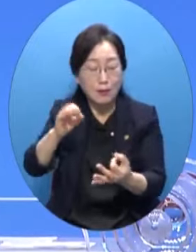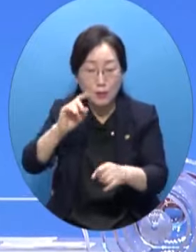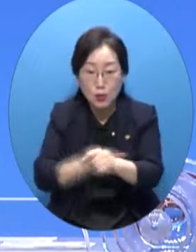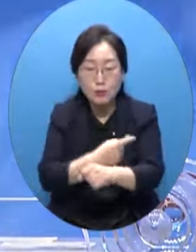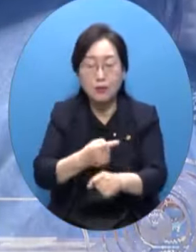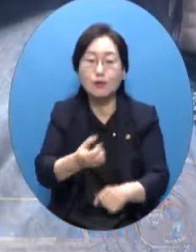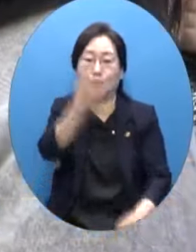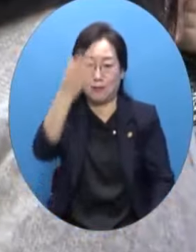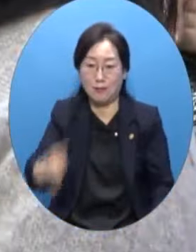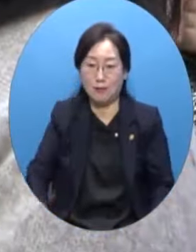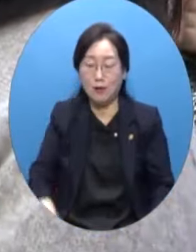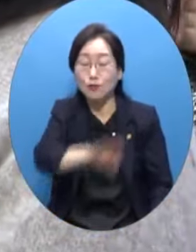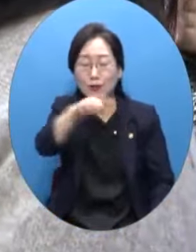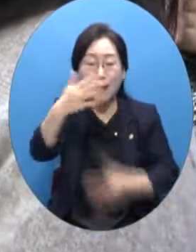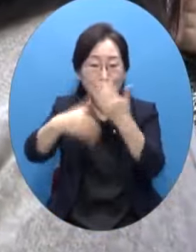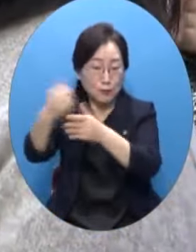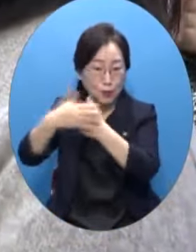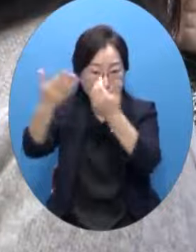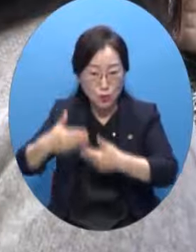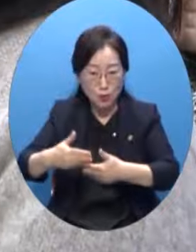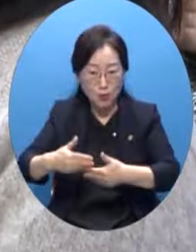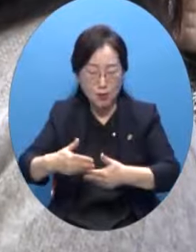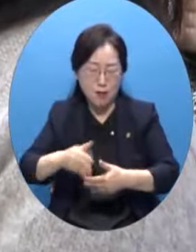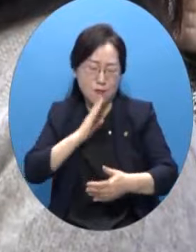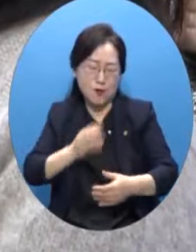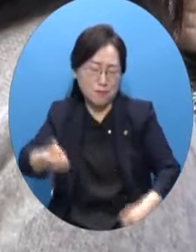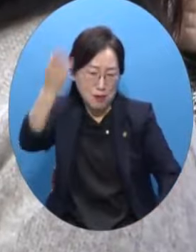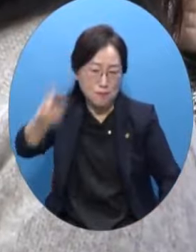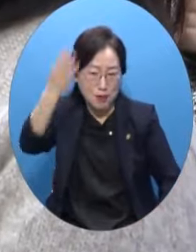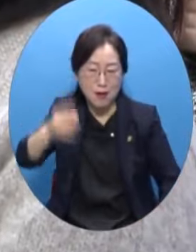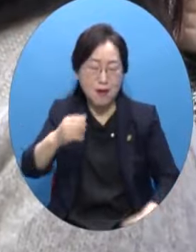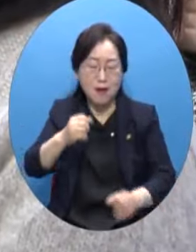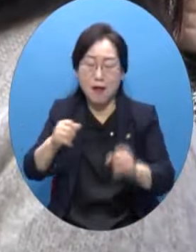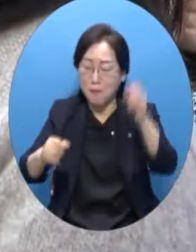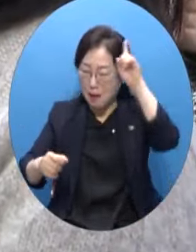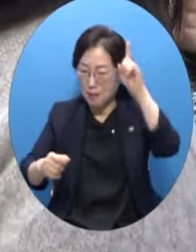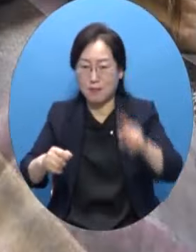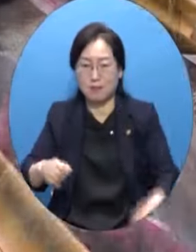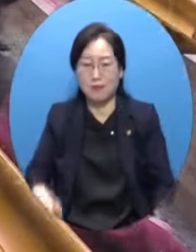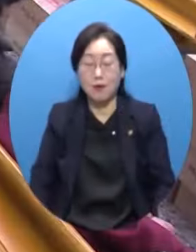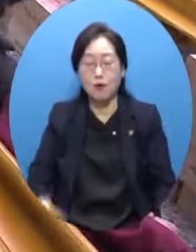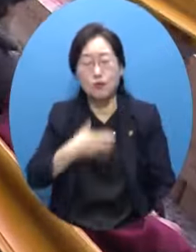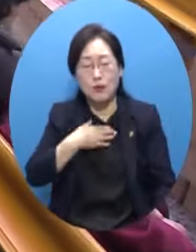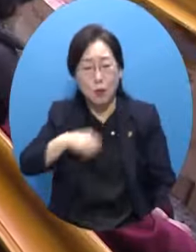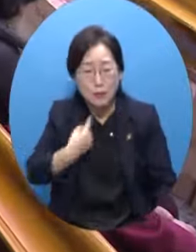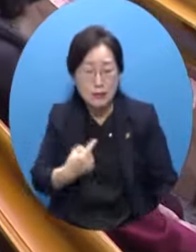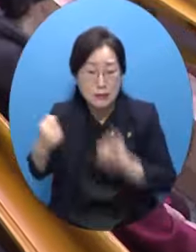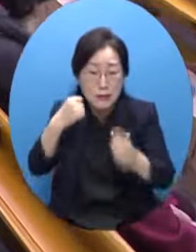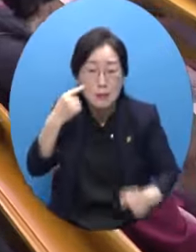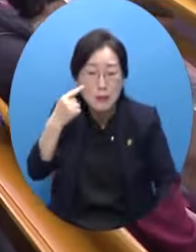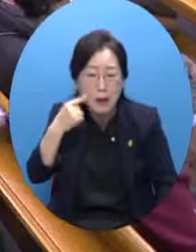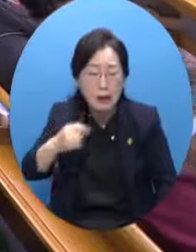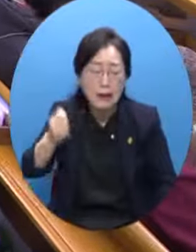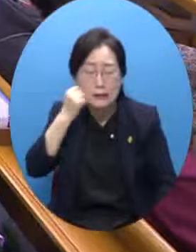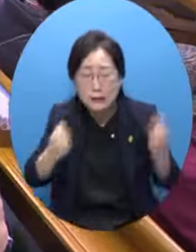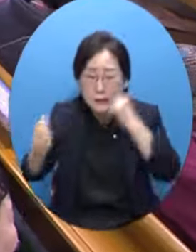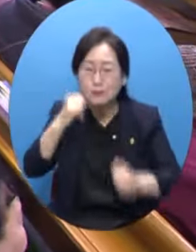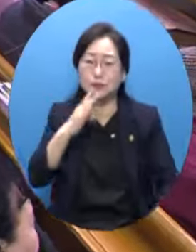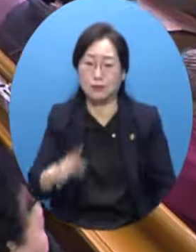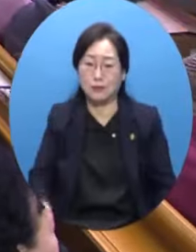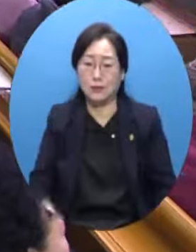백전 백승입니다. 내가 싸우려고 하니까 자꾸 넘어지고 실수하고 상처받고 고통 가운데 쓰러지게 되지 주님이